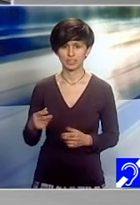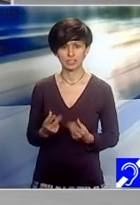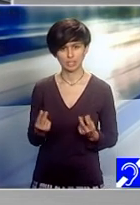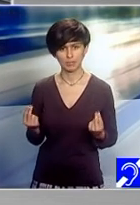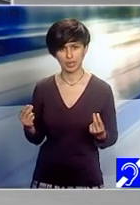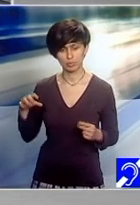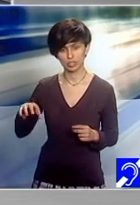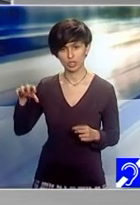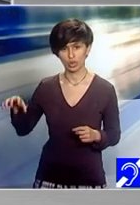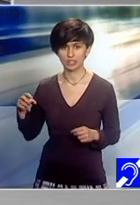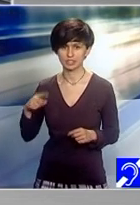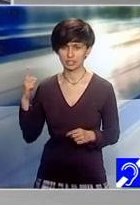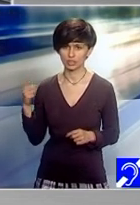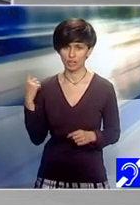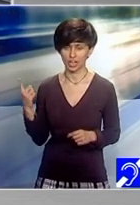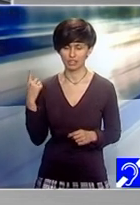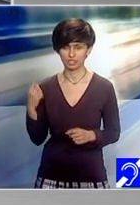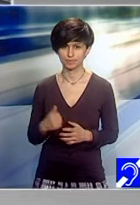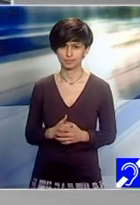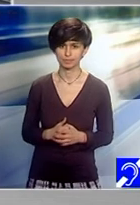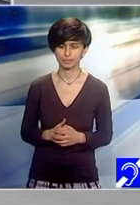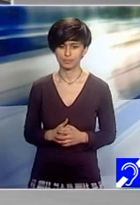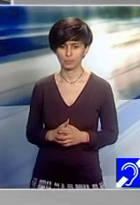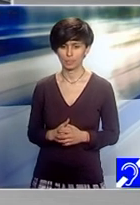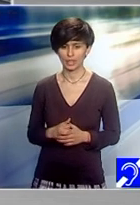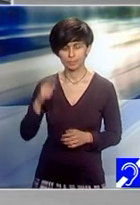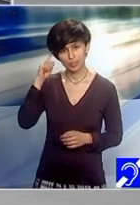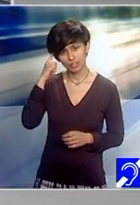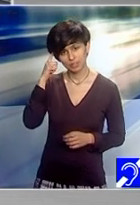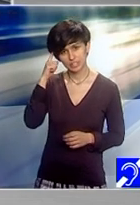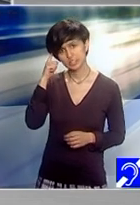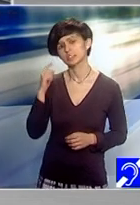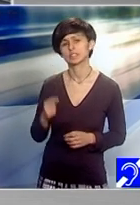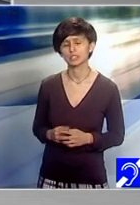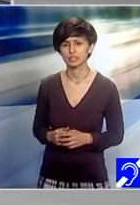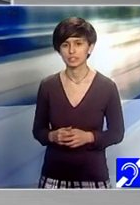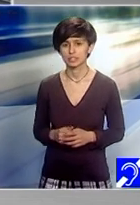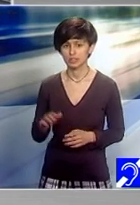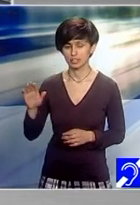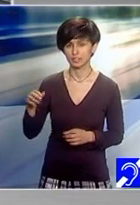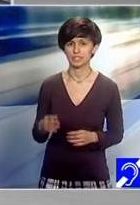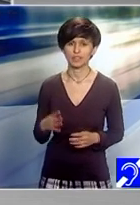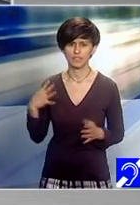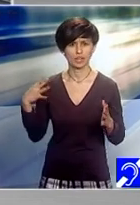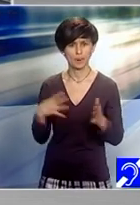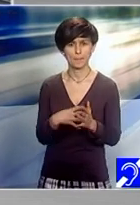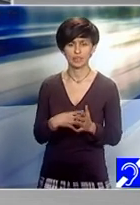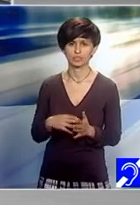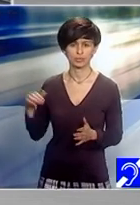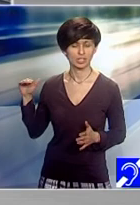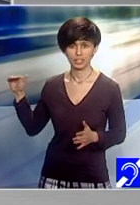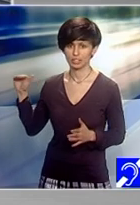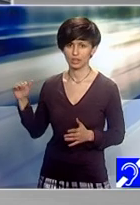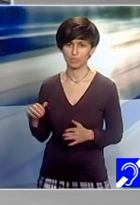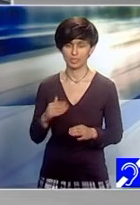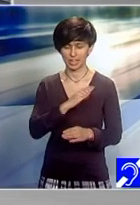din oraș. Ați estimat că veți avea 4.000 de copii? În jur de 4.000 de copii la aceste ateliere? Da. Câți